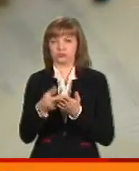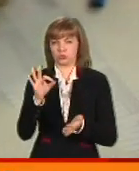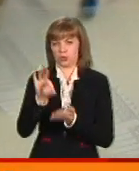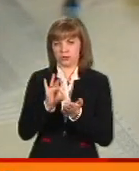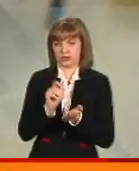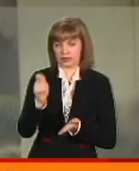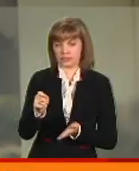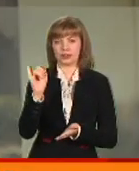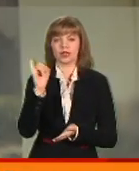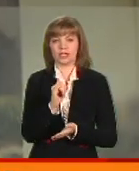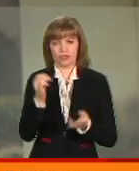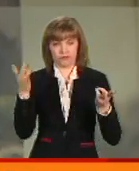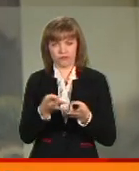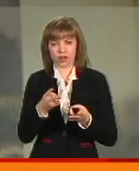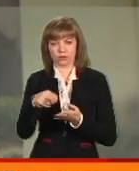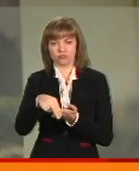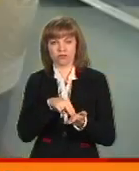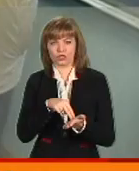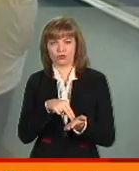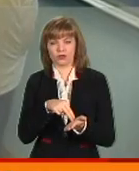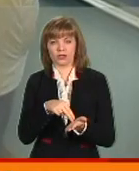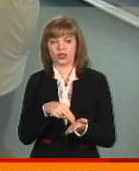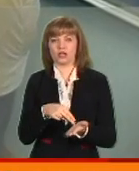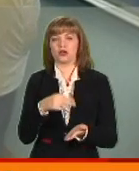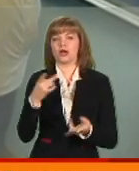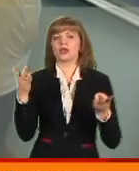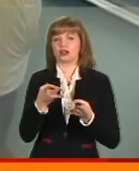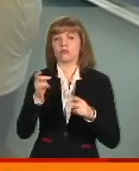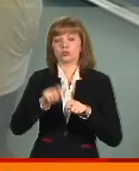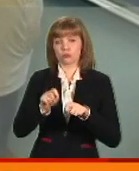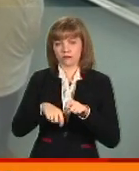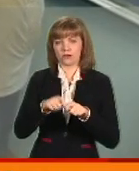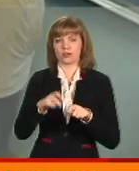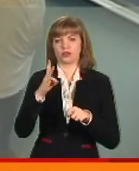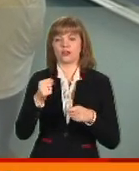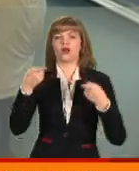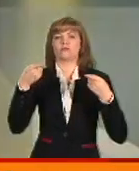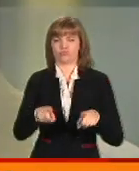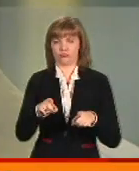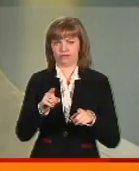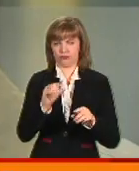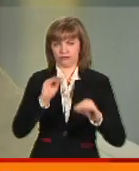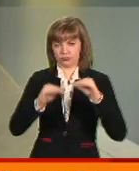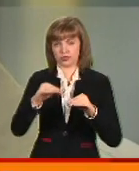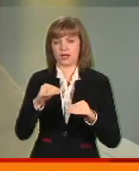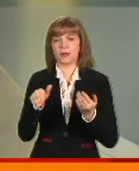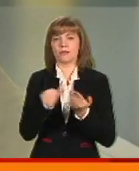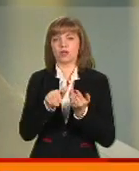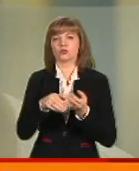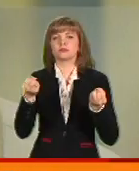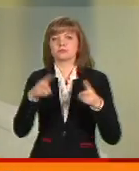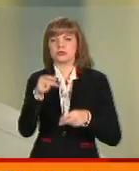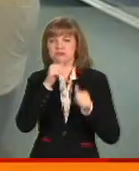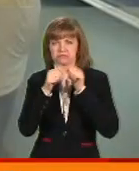оцінити винахід. І чи варто патентувати? Вона потребує перевірки на натурному образці методами